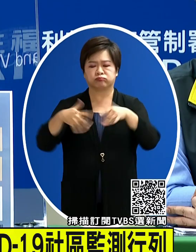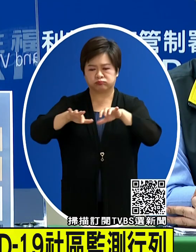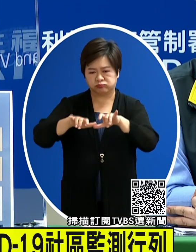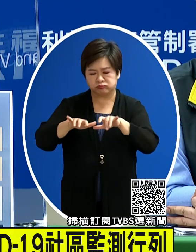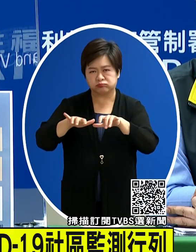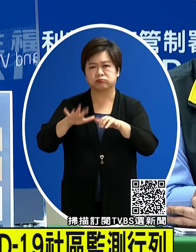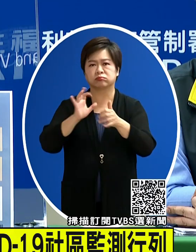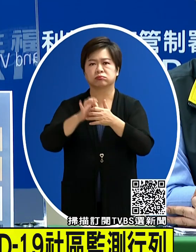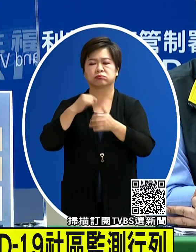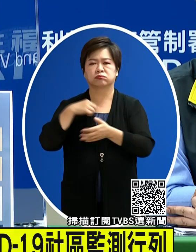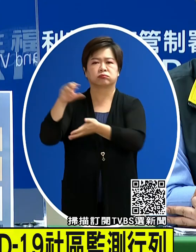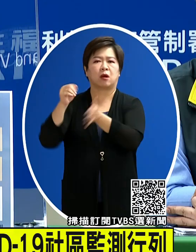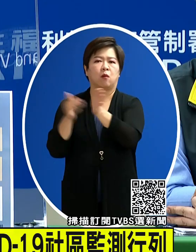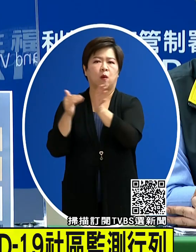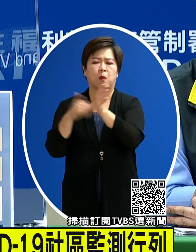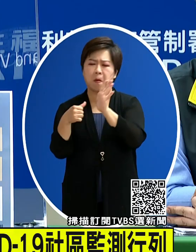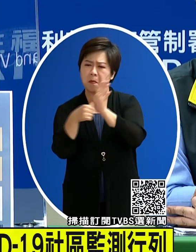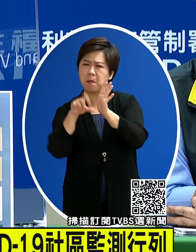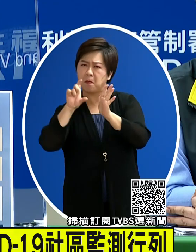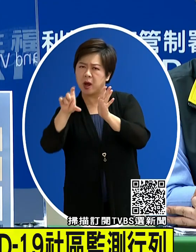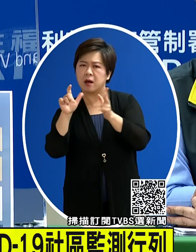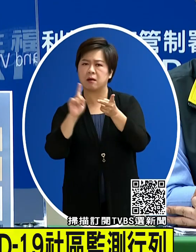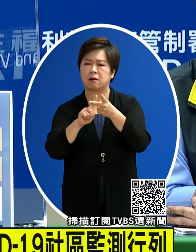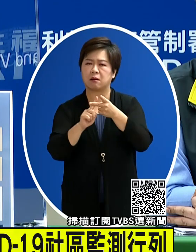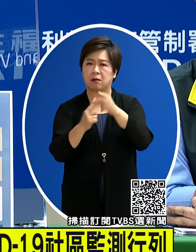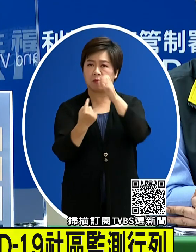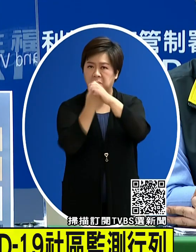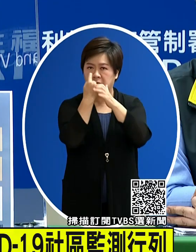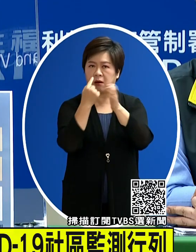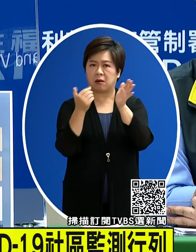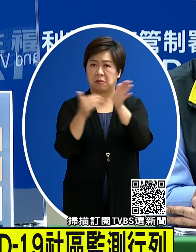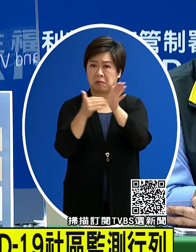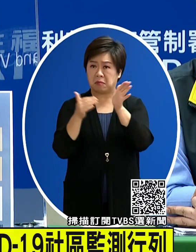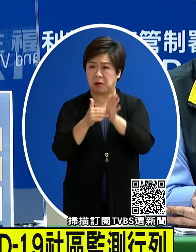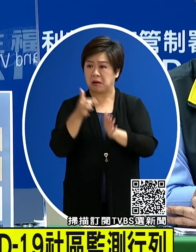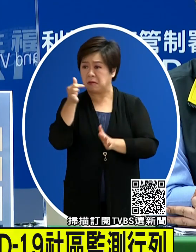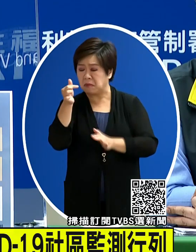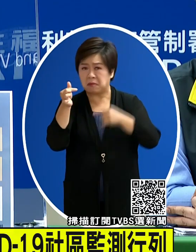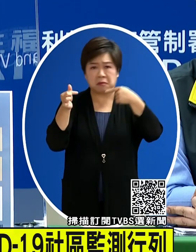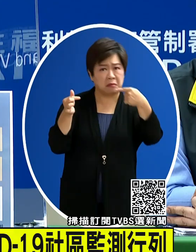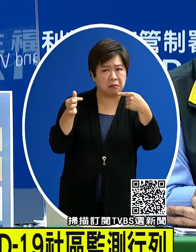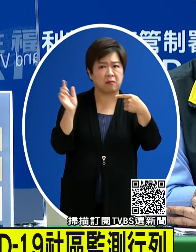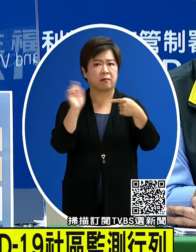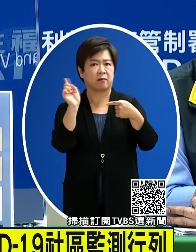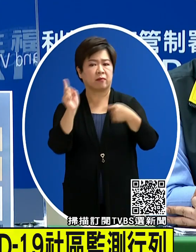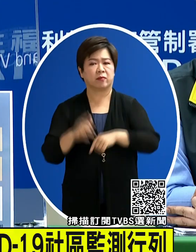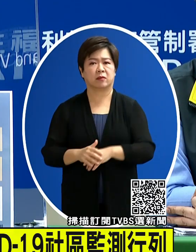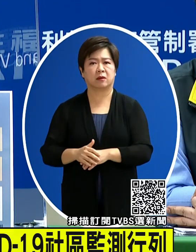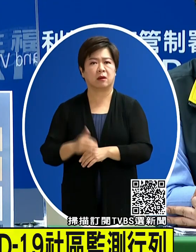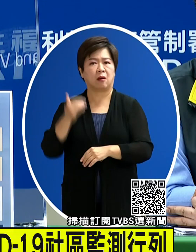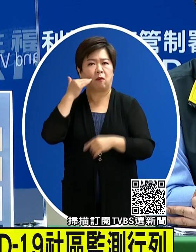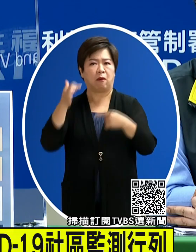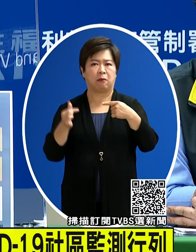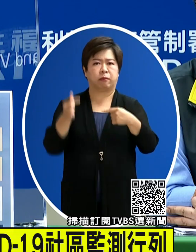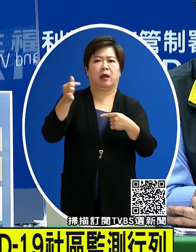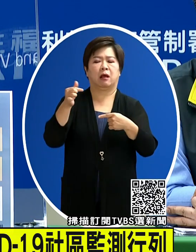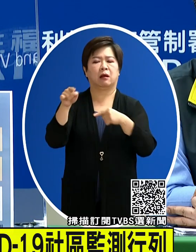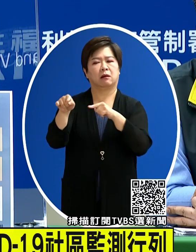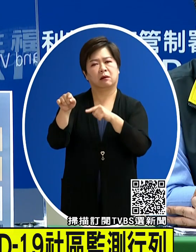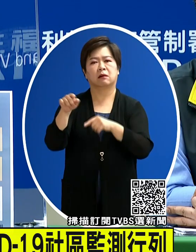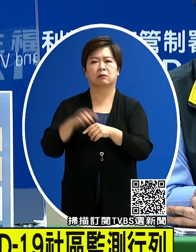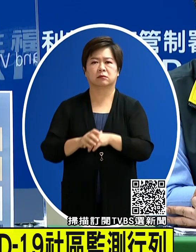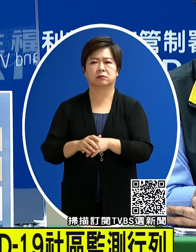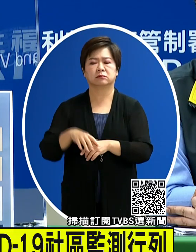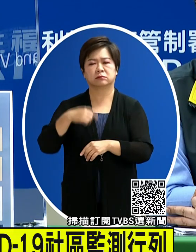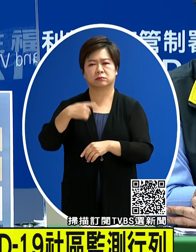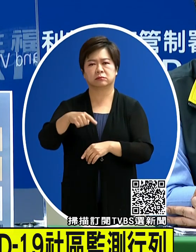剂领取诊所名称及快筛的结果等资料。那当然如果是快筛的结果是阳性哈、啊、但当然要社区